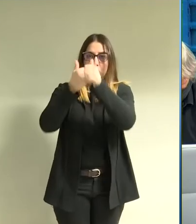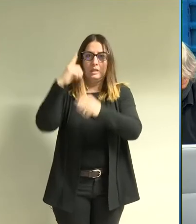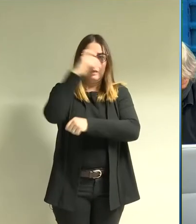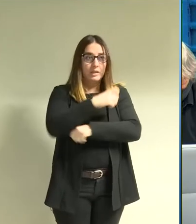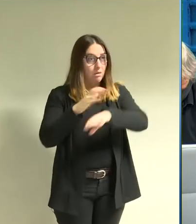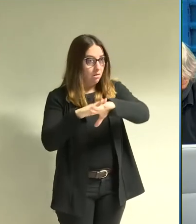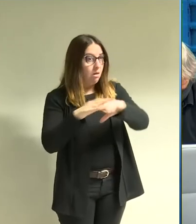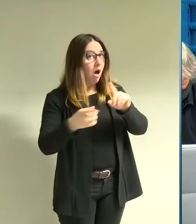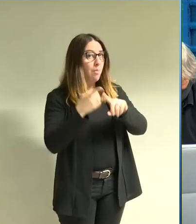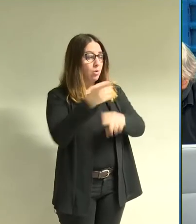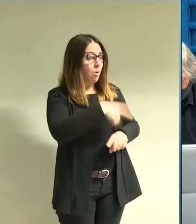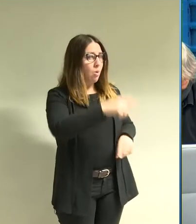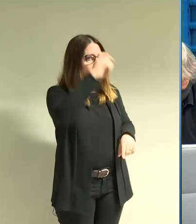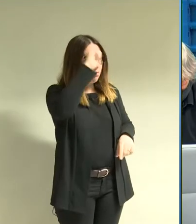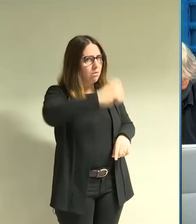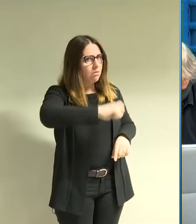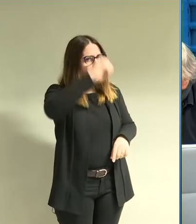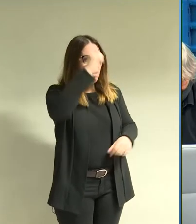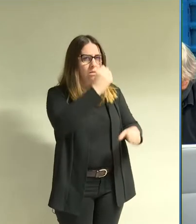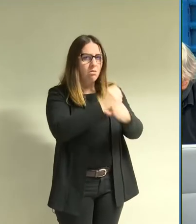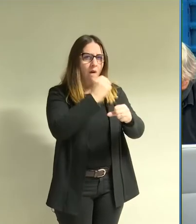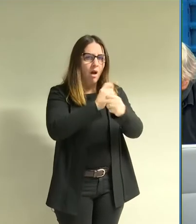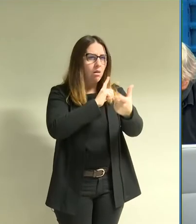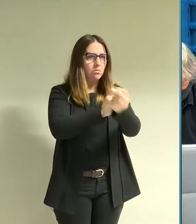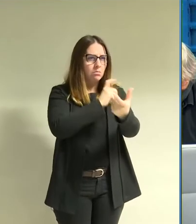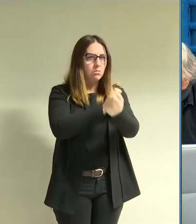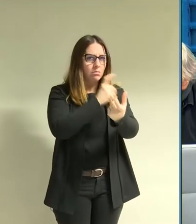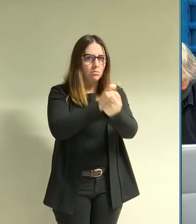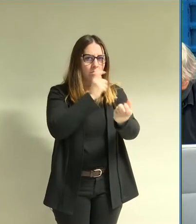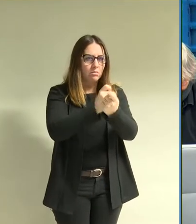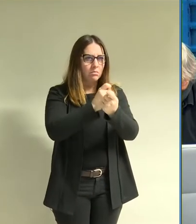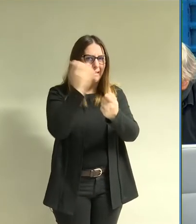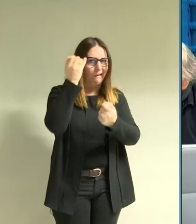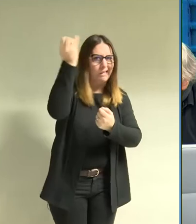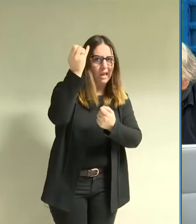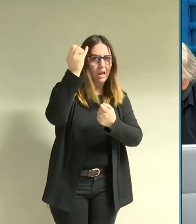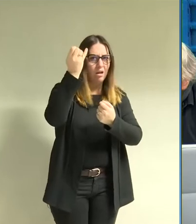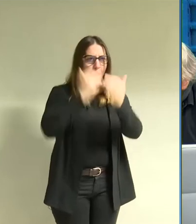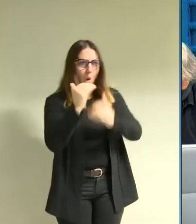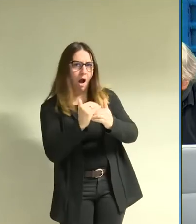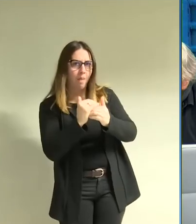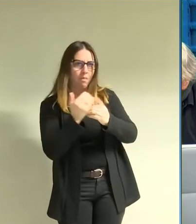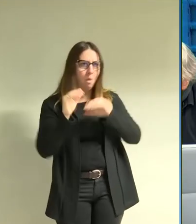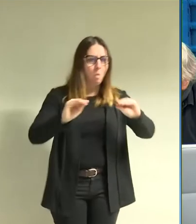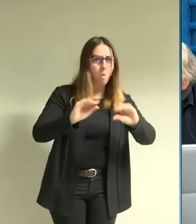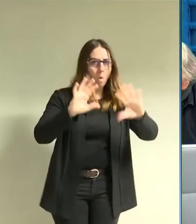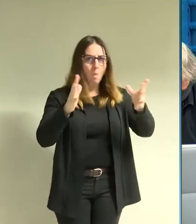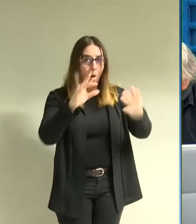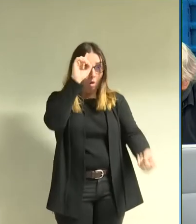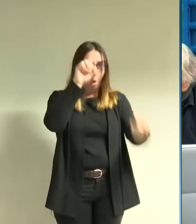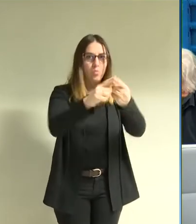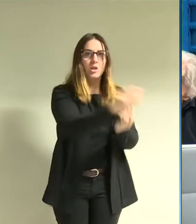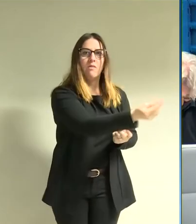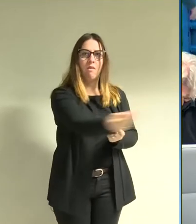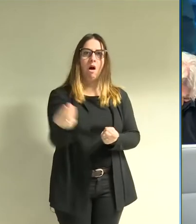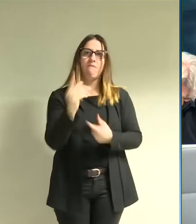ici un travail admirable d'adaptation permanente d'ingéniosité d'abnégation dans l'intérêt des enfants on